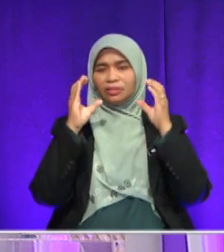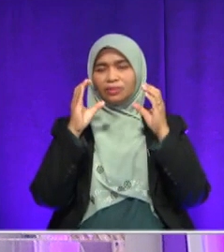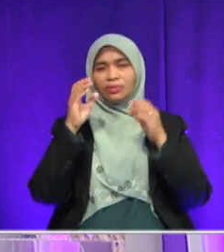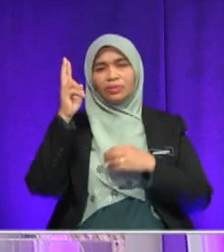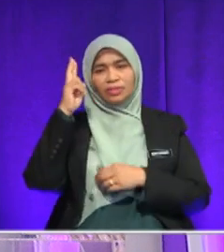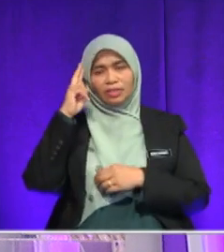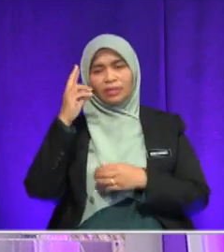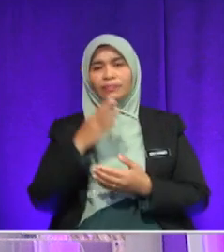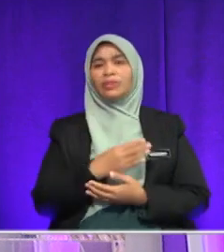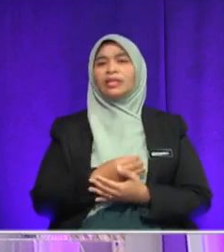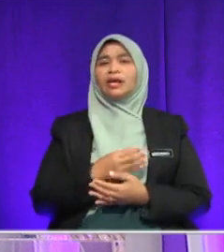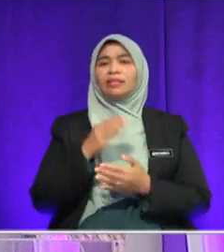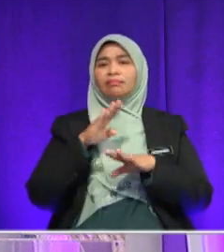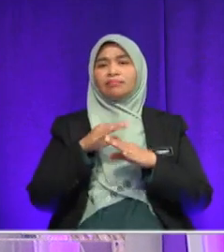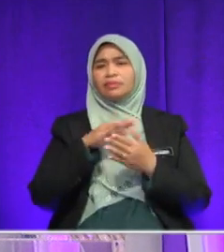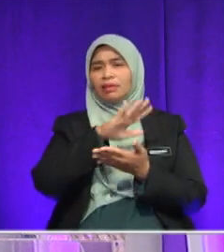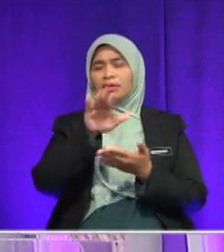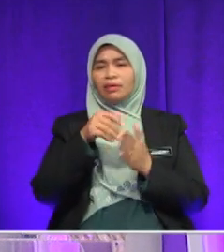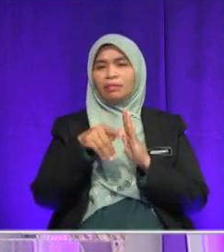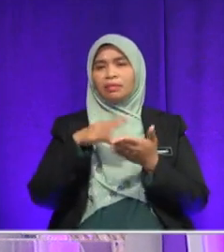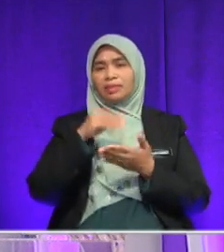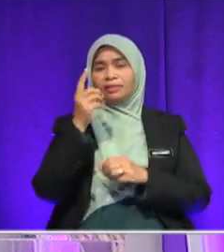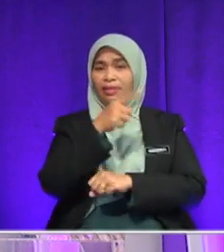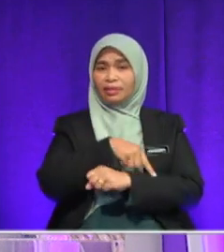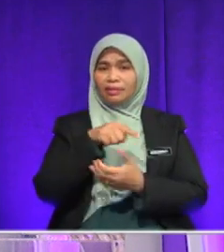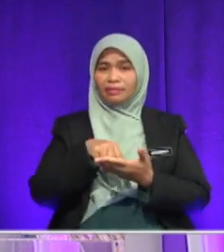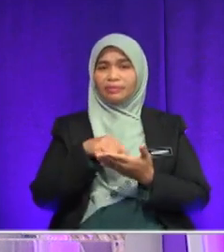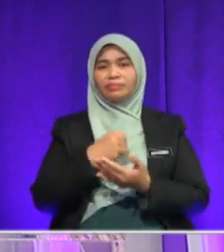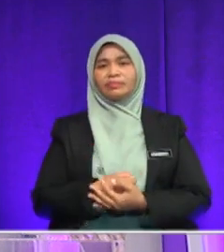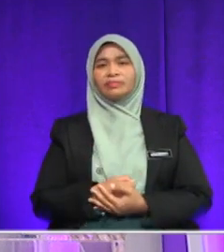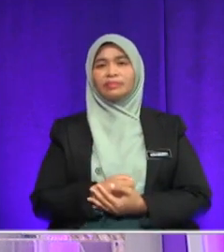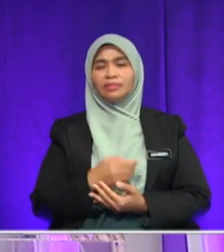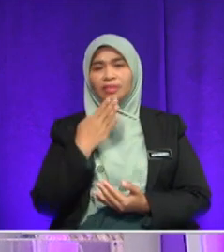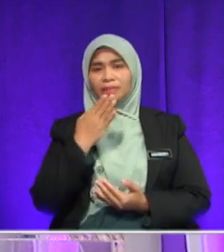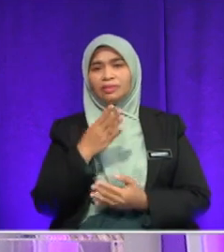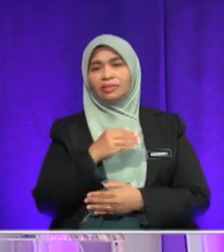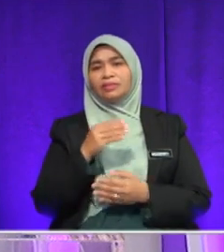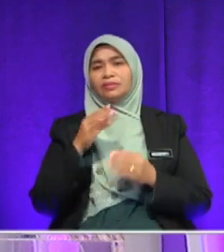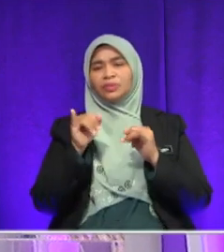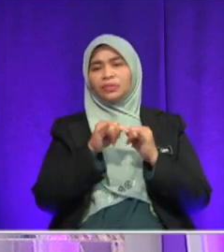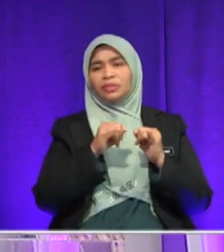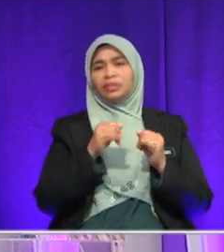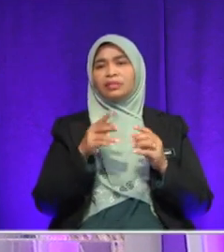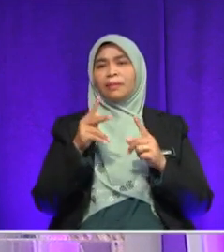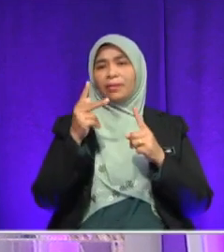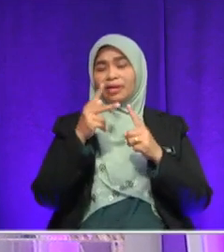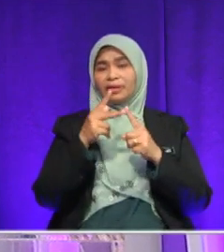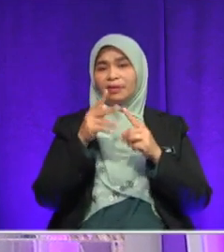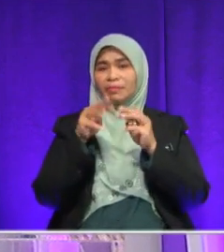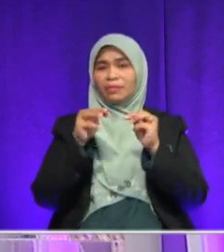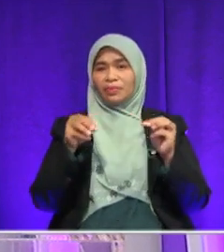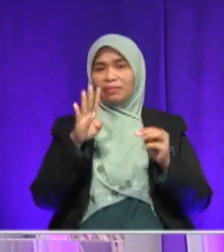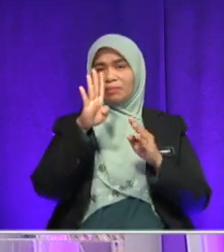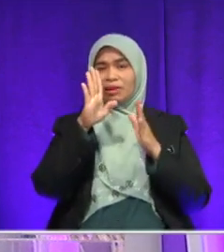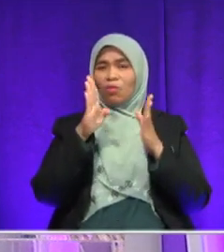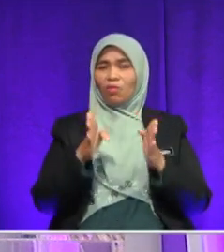Cikgu Roslan atas segala pembelajaran hari ini. Terima kasih banyak-banyak, Cikgu. Okay, tentunya juga kita ada 4 murid dalam talian yang saya rasa